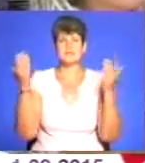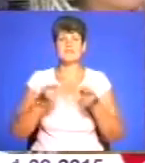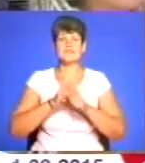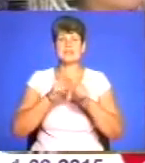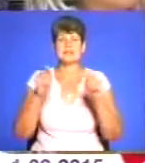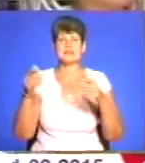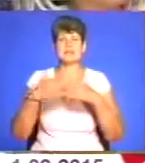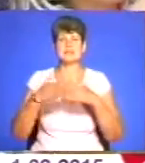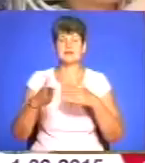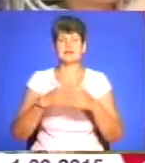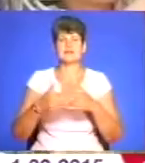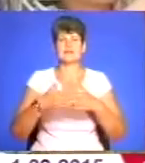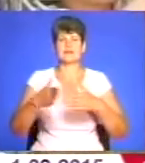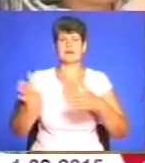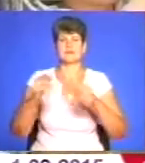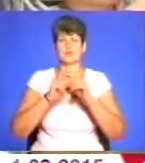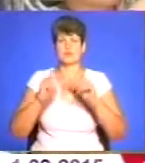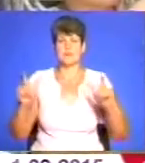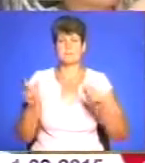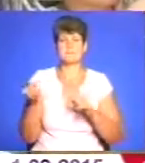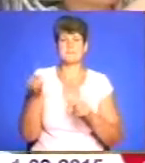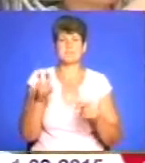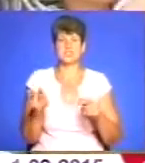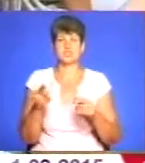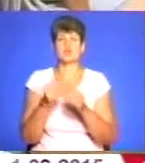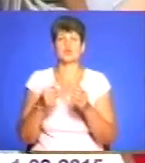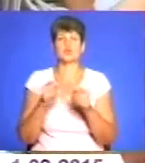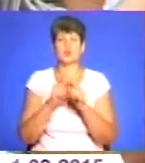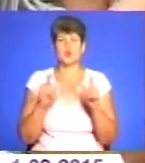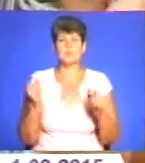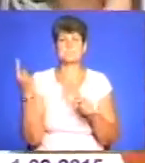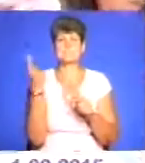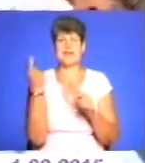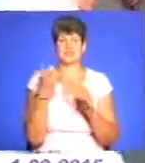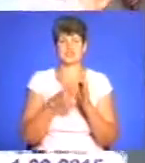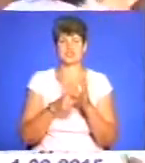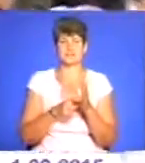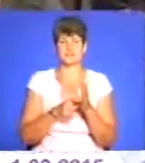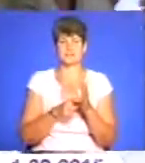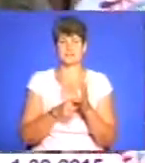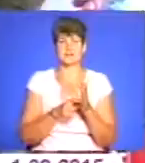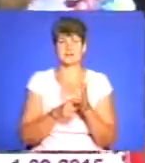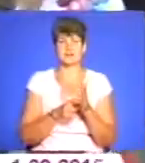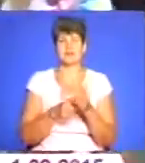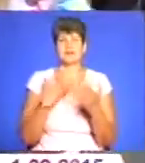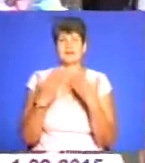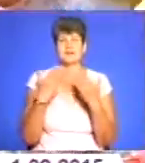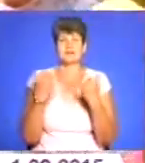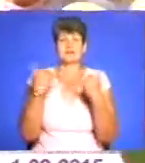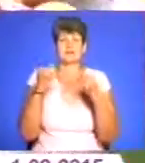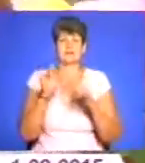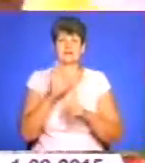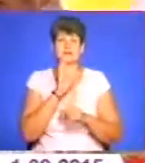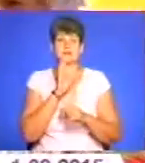Відкриті двері навстіж школи. Прийшли до школи першочки. Запальний діалог з невтомною дивачкою,